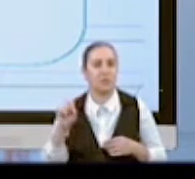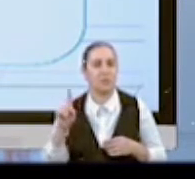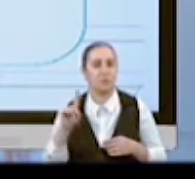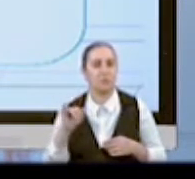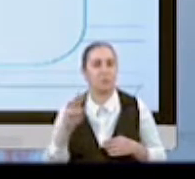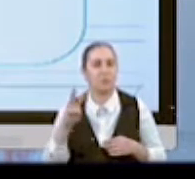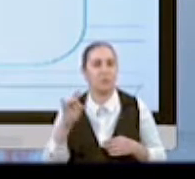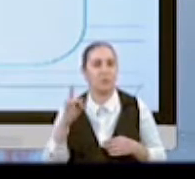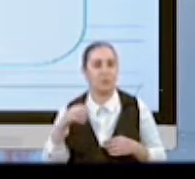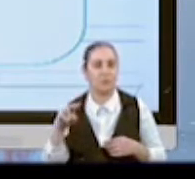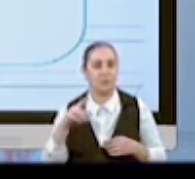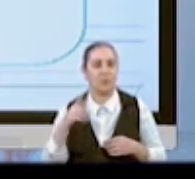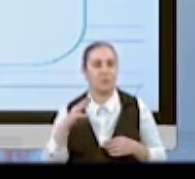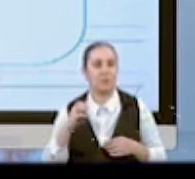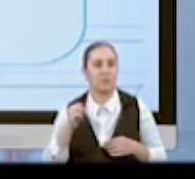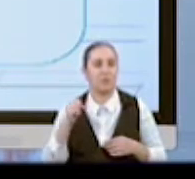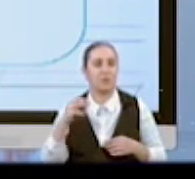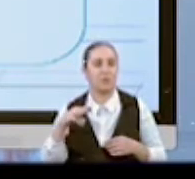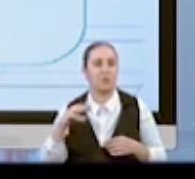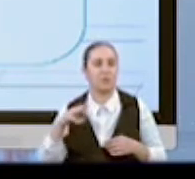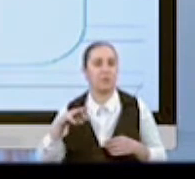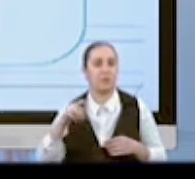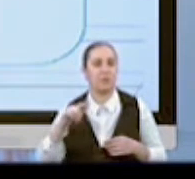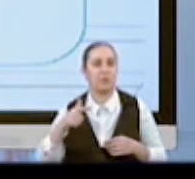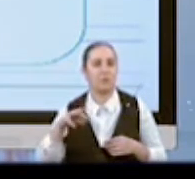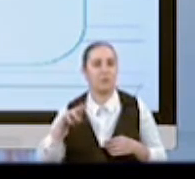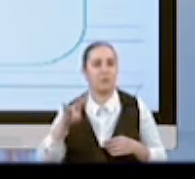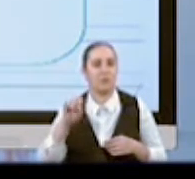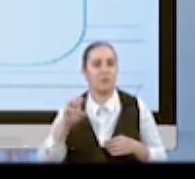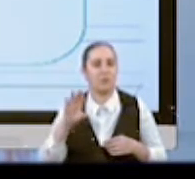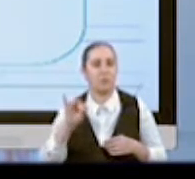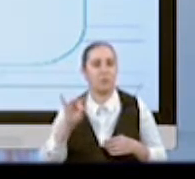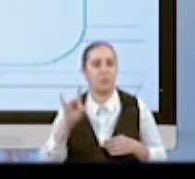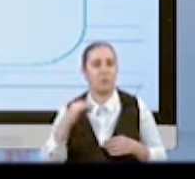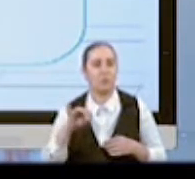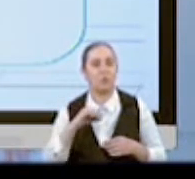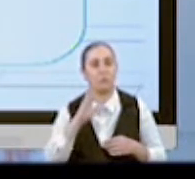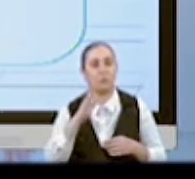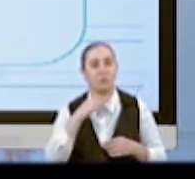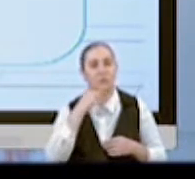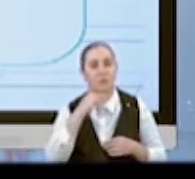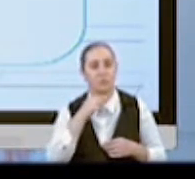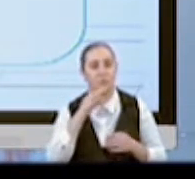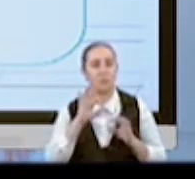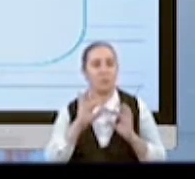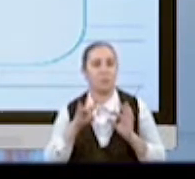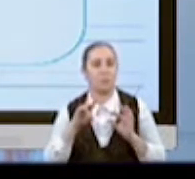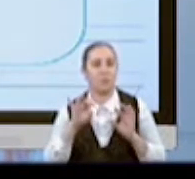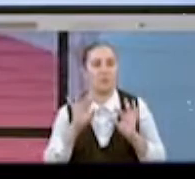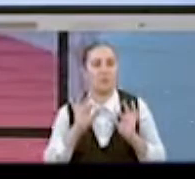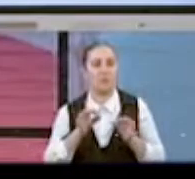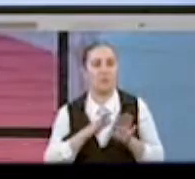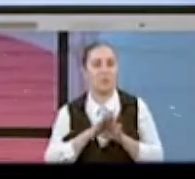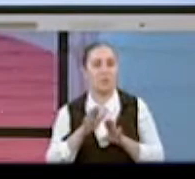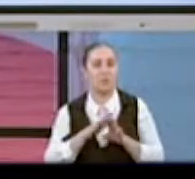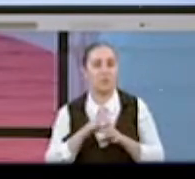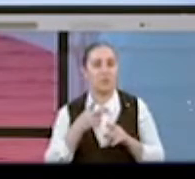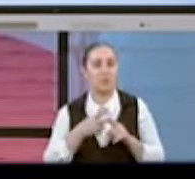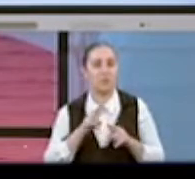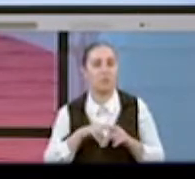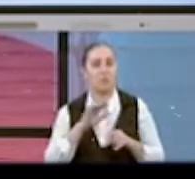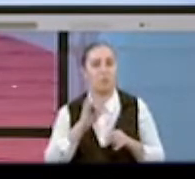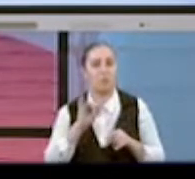Нина, Зумрад, Татьяна, Юрий. Будьте внимательны при выполнении этого